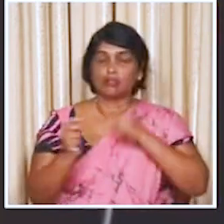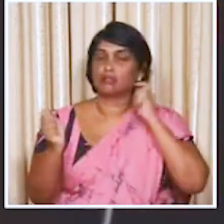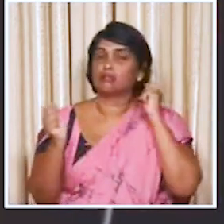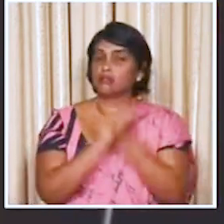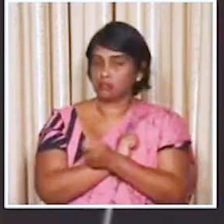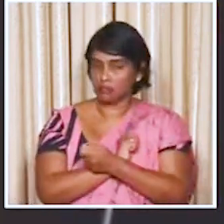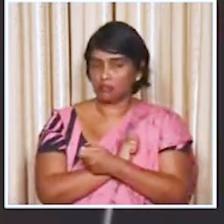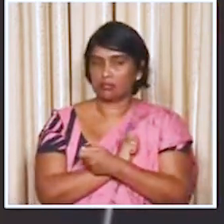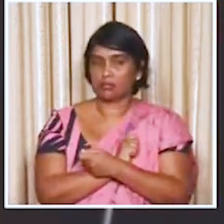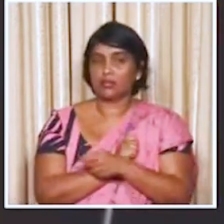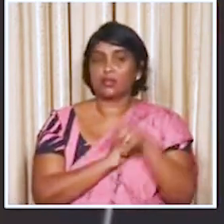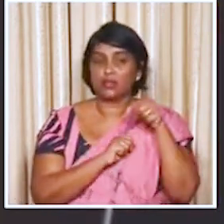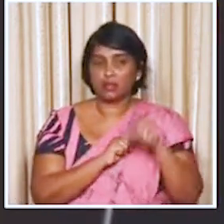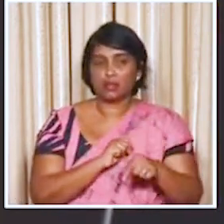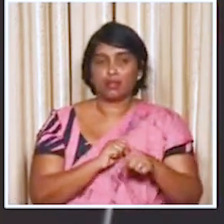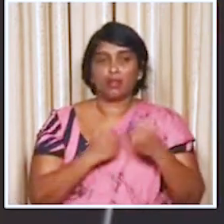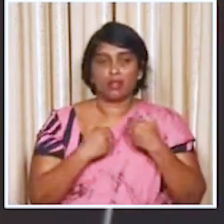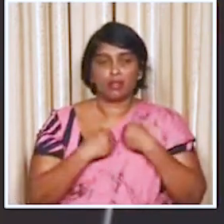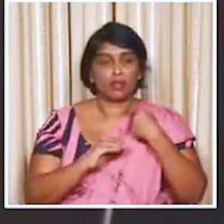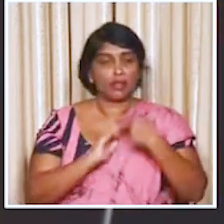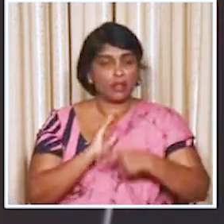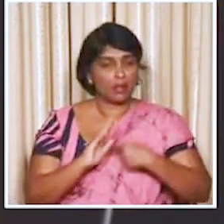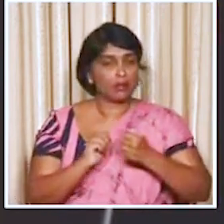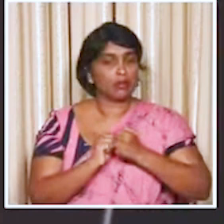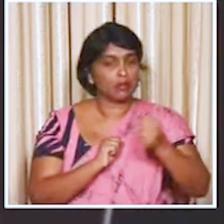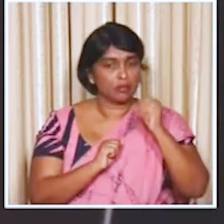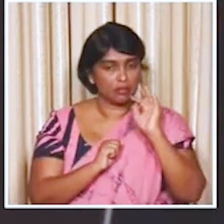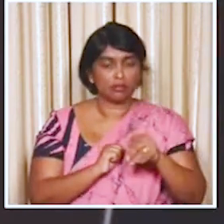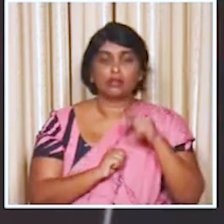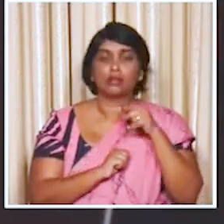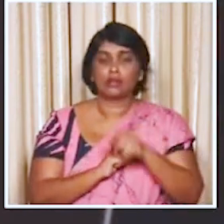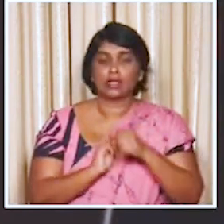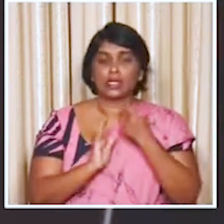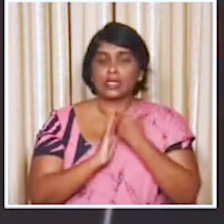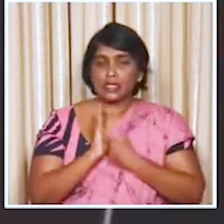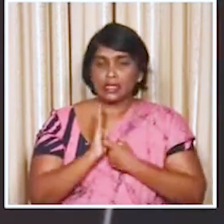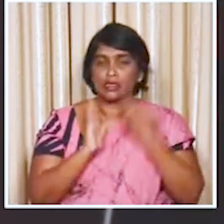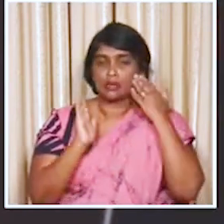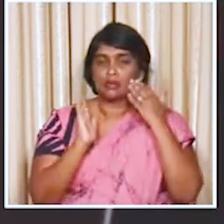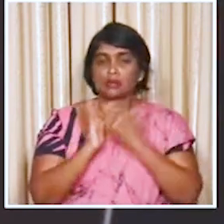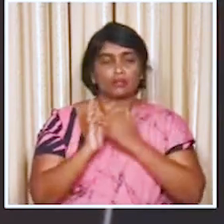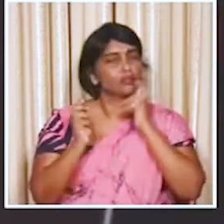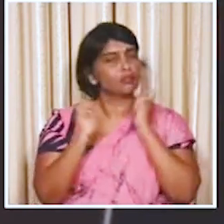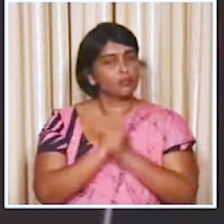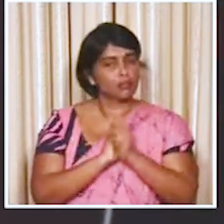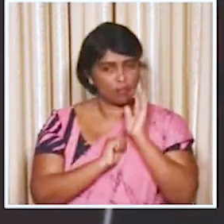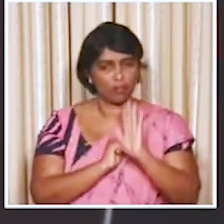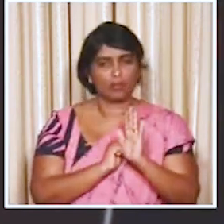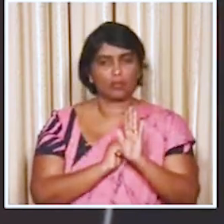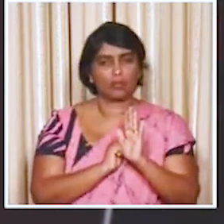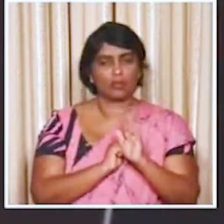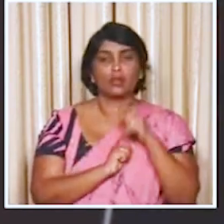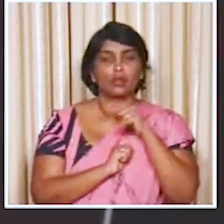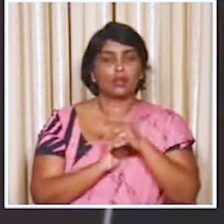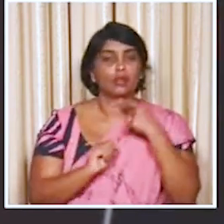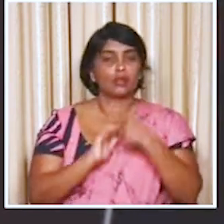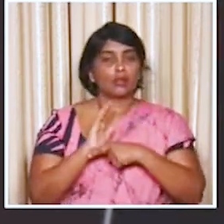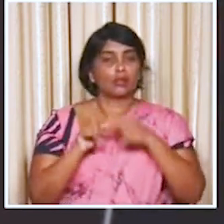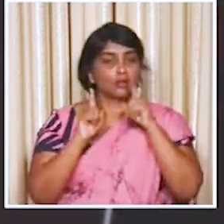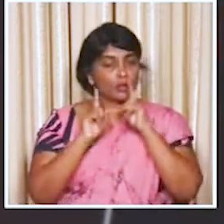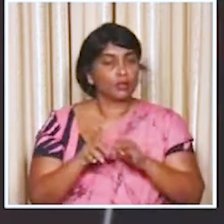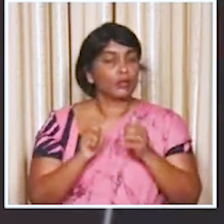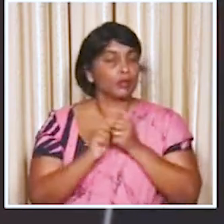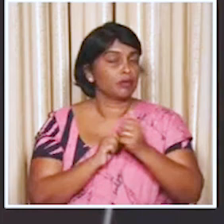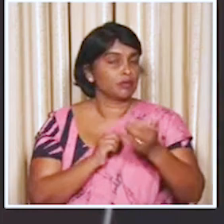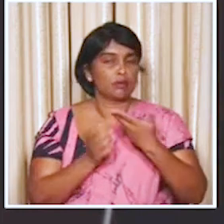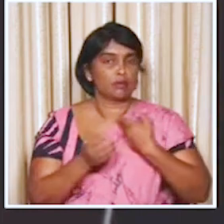mereka rata tulah. Ehna mereka apa ratet biaya yutui. Mereka niti padat iya menas biaya yutu mai. Mereka rata ta mereka desidda